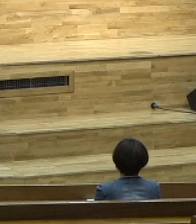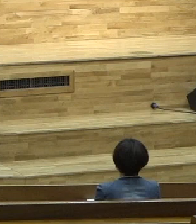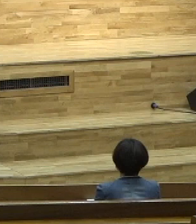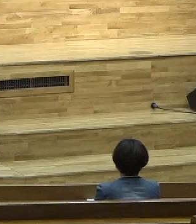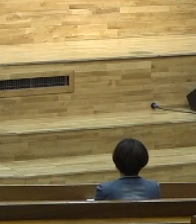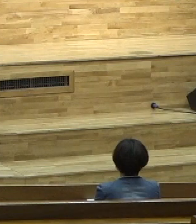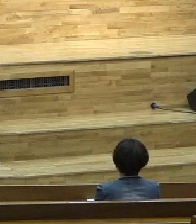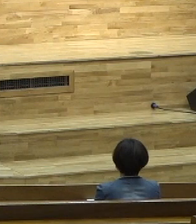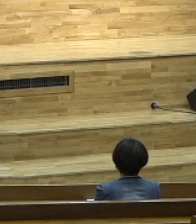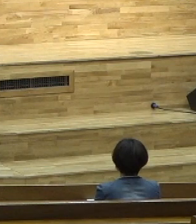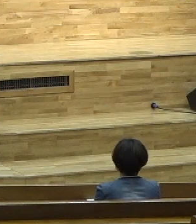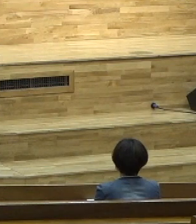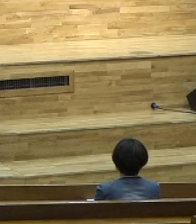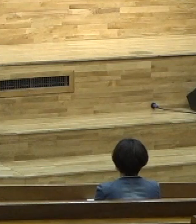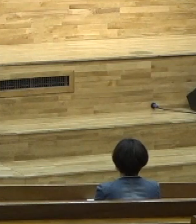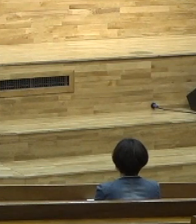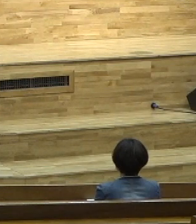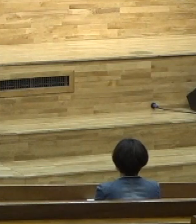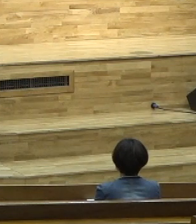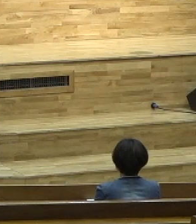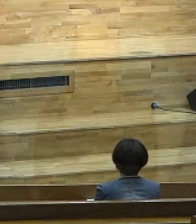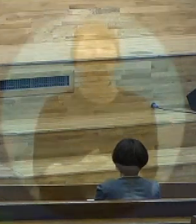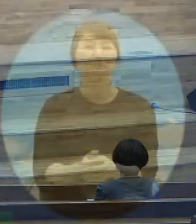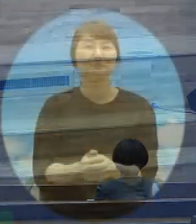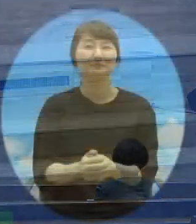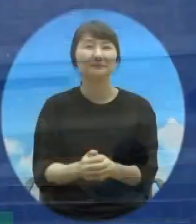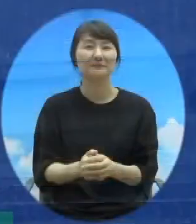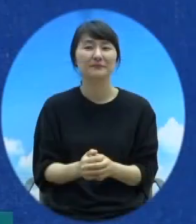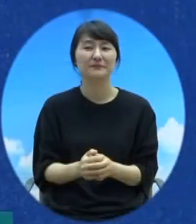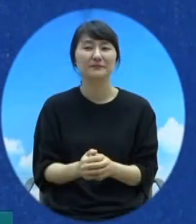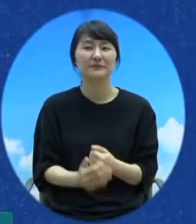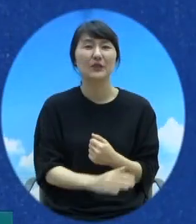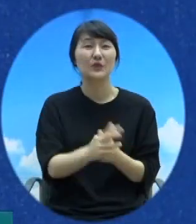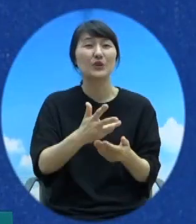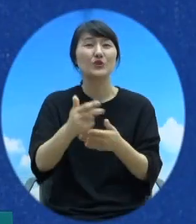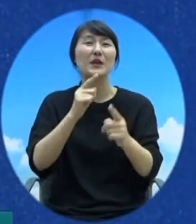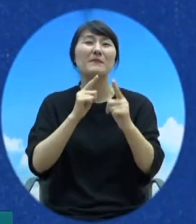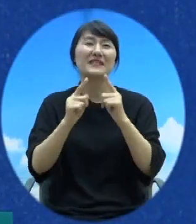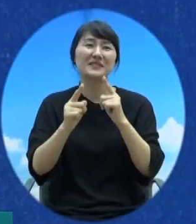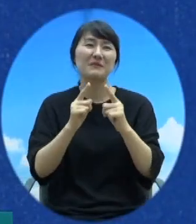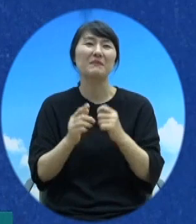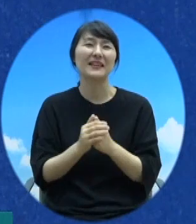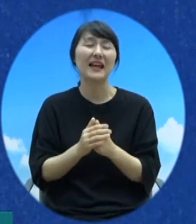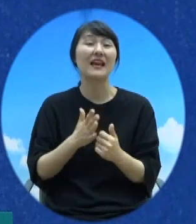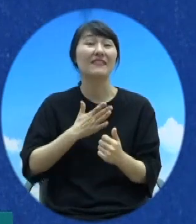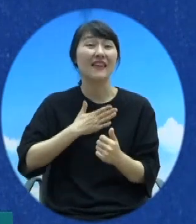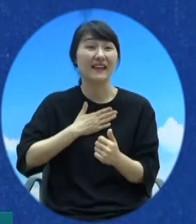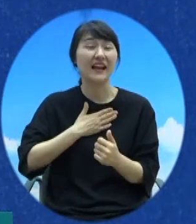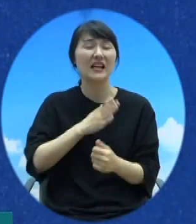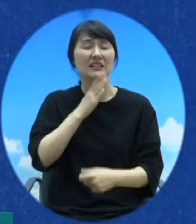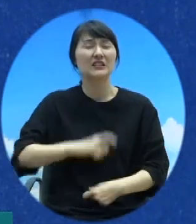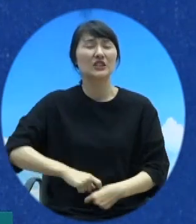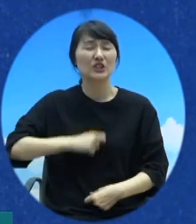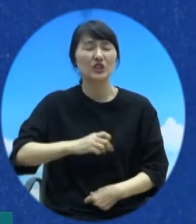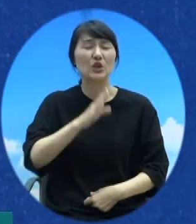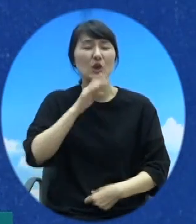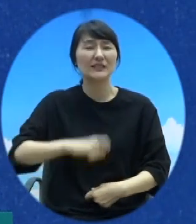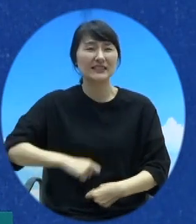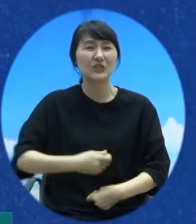내가 곧 생명의 떡이니라. 아멘. 우리 주님의 말씀입니다. 내가